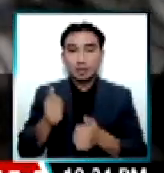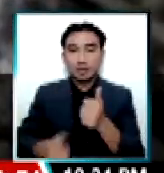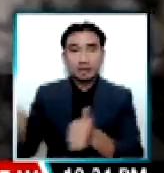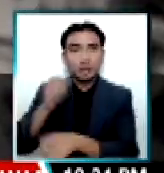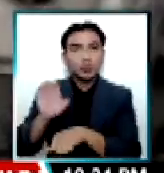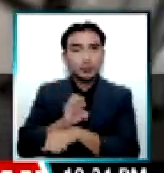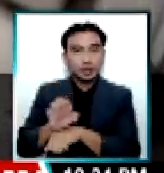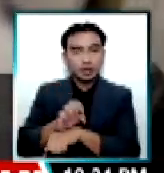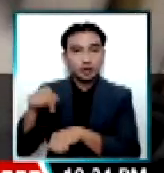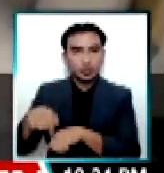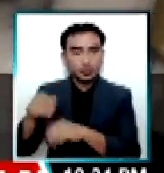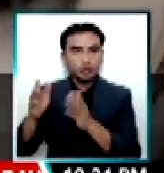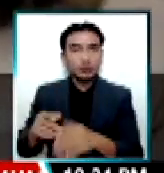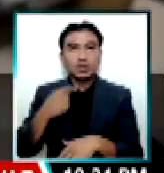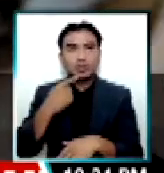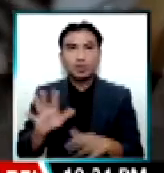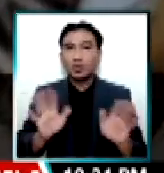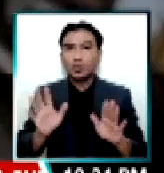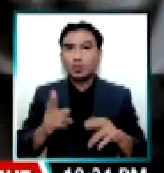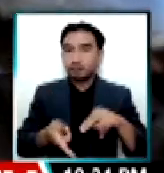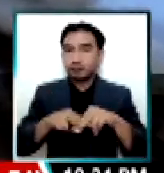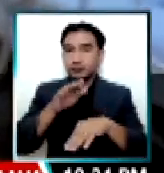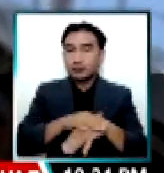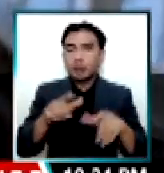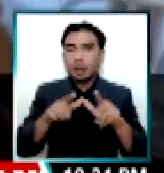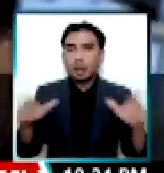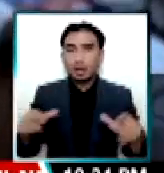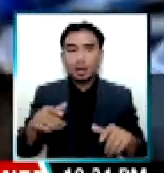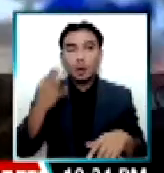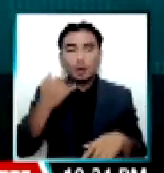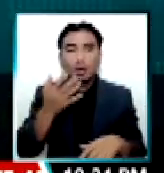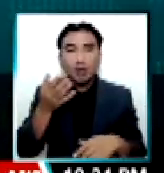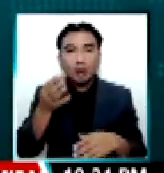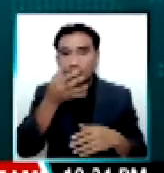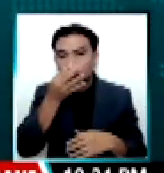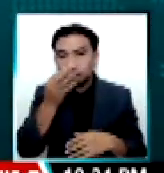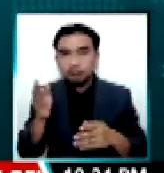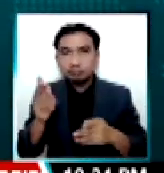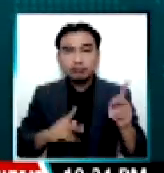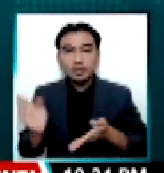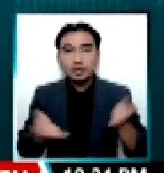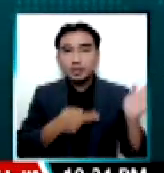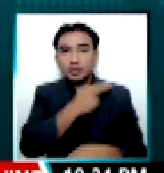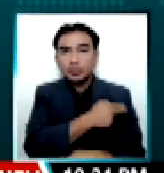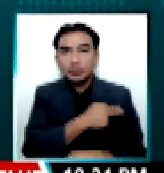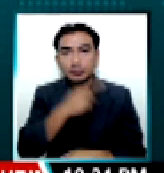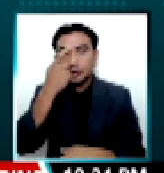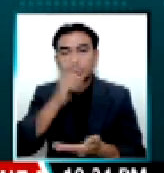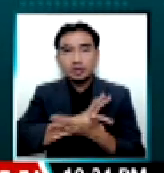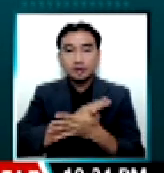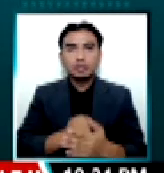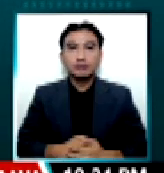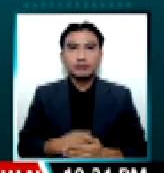hindi kinakailangan magtaas sa alert level kung mababa naman ang bilang ng mga na-ospital dahil sa COVID. Pinag-iingat din ni House Committee on Ways and Means